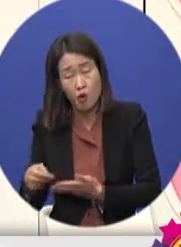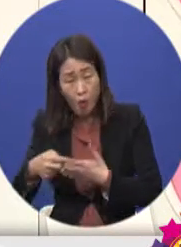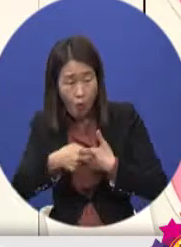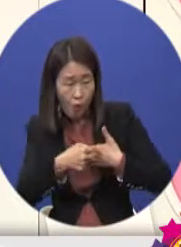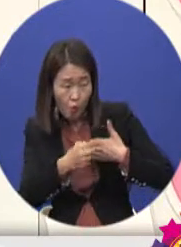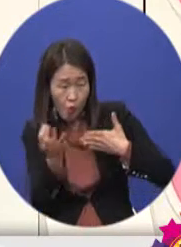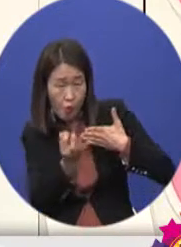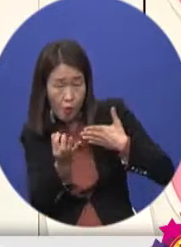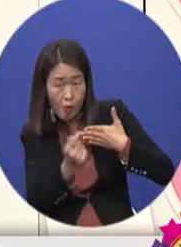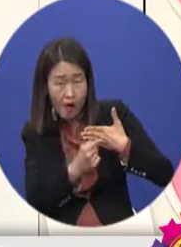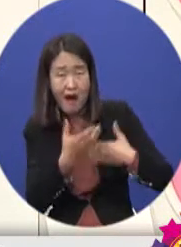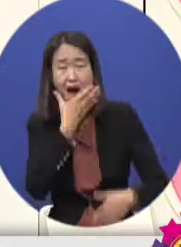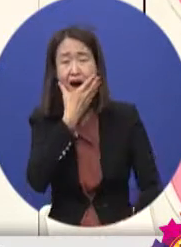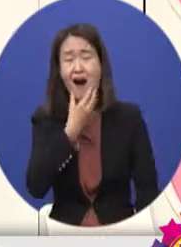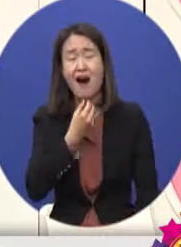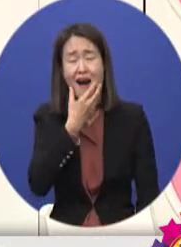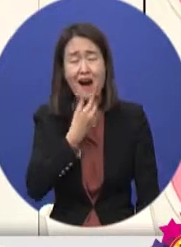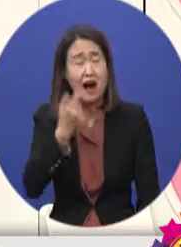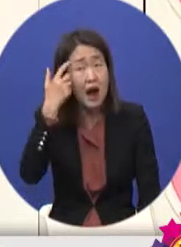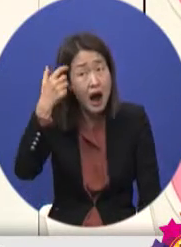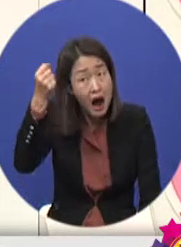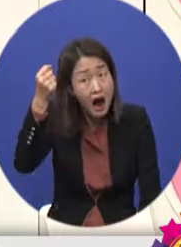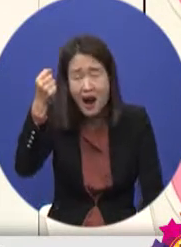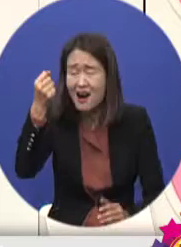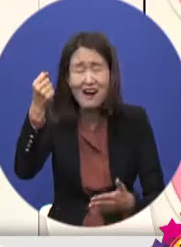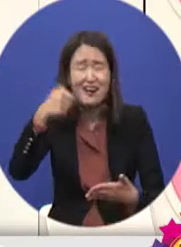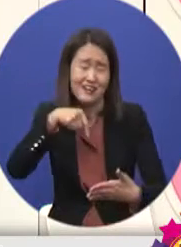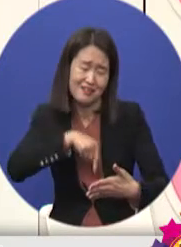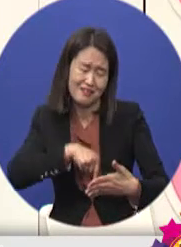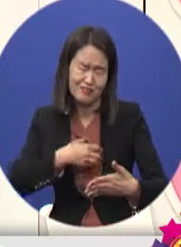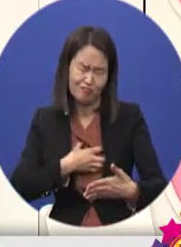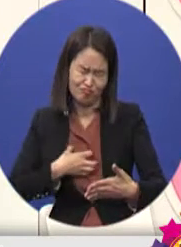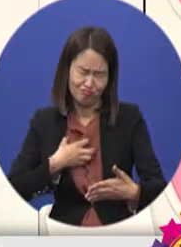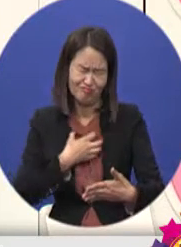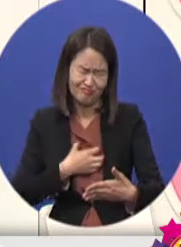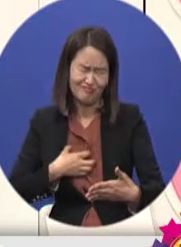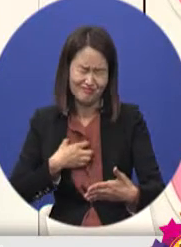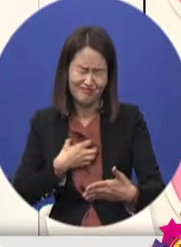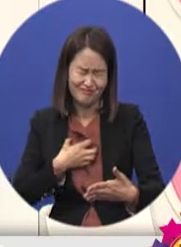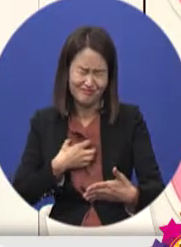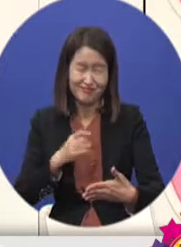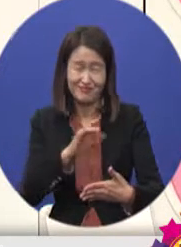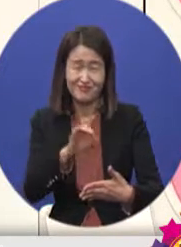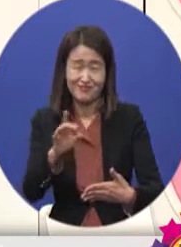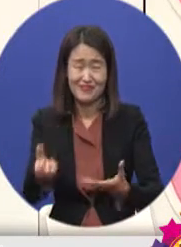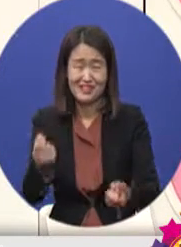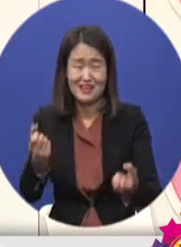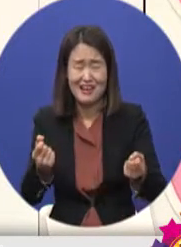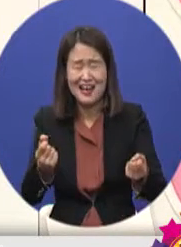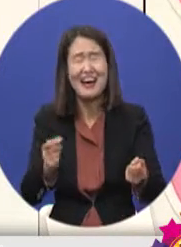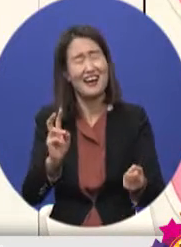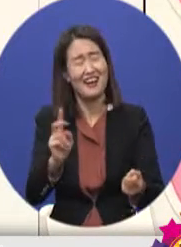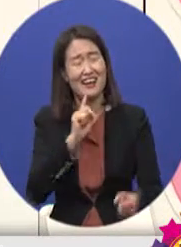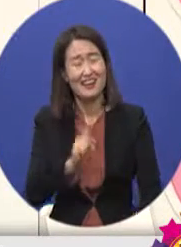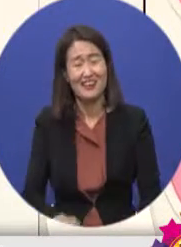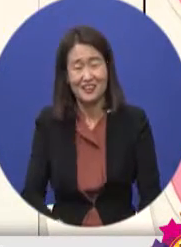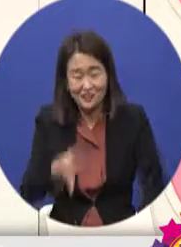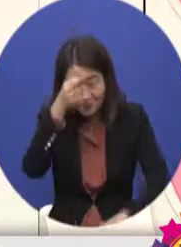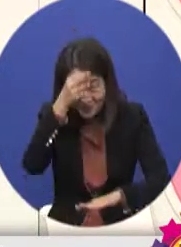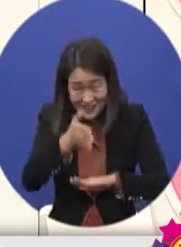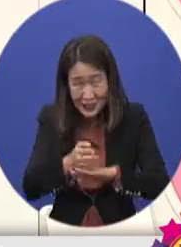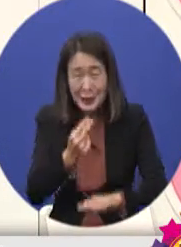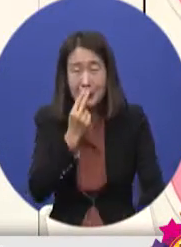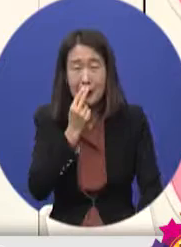보이지만 다 한 가지 걱정은 있고 그런 것 같습니다. 여러분들 아이고 죄송해요. 아유